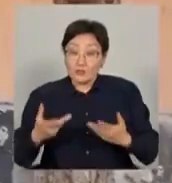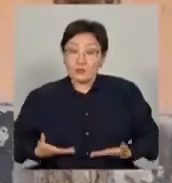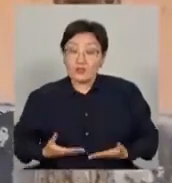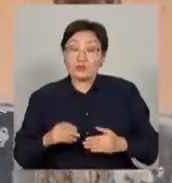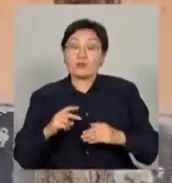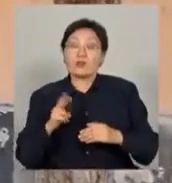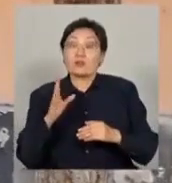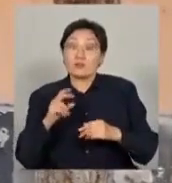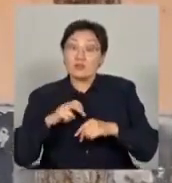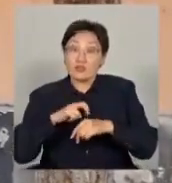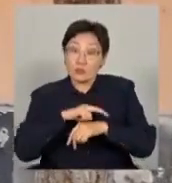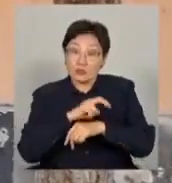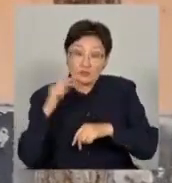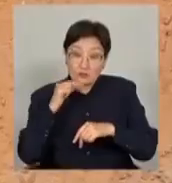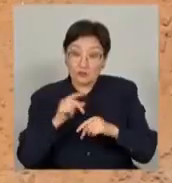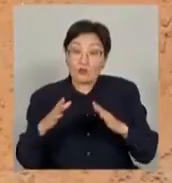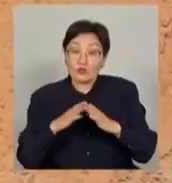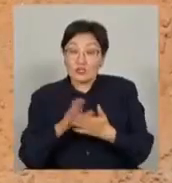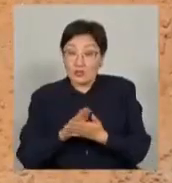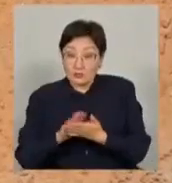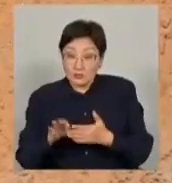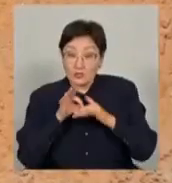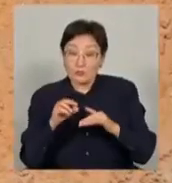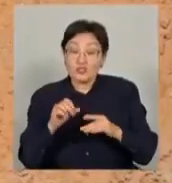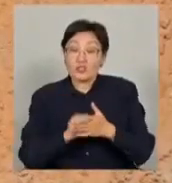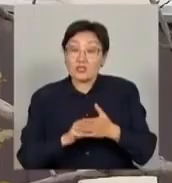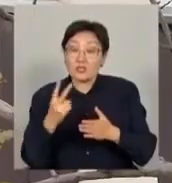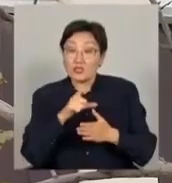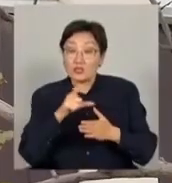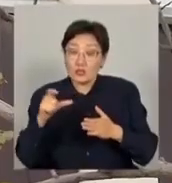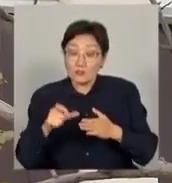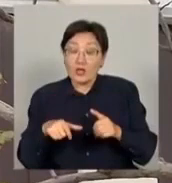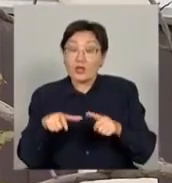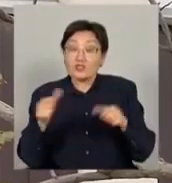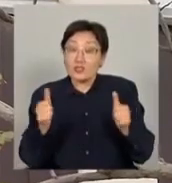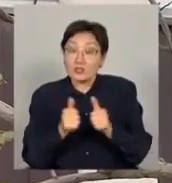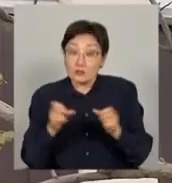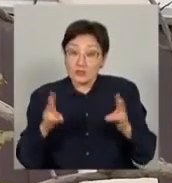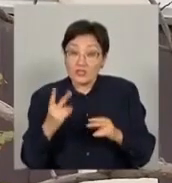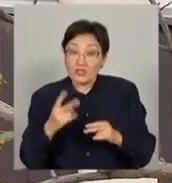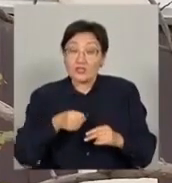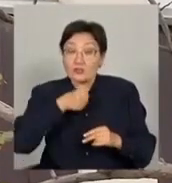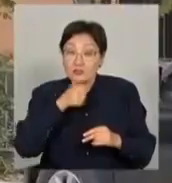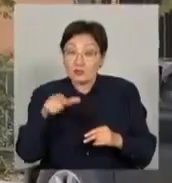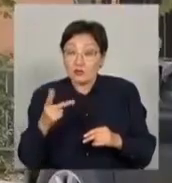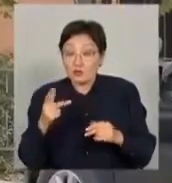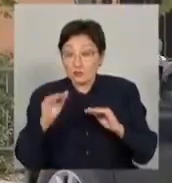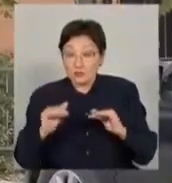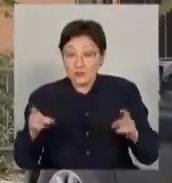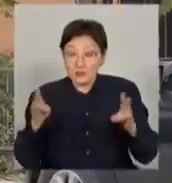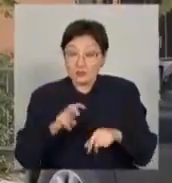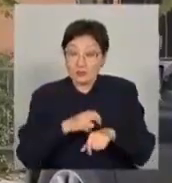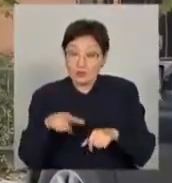пәтерін жәндіктерден тазартамын деп үйін улаған. Салдарынан екінші қабаттағы тұрғындарға зиян келген. Екі ересек адам мен үш бала зардап шегіп,